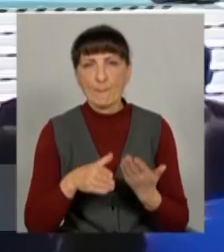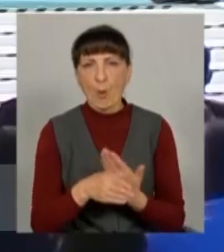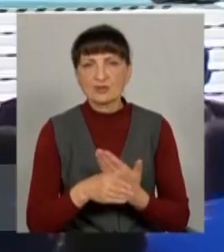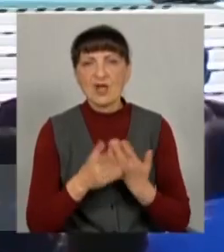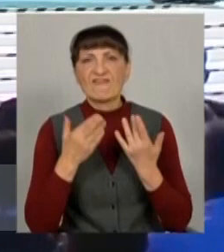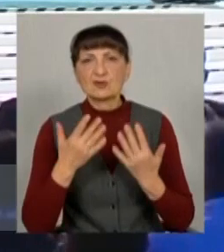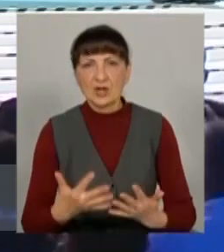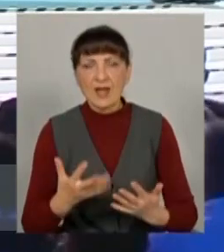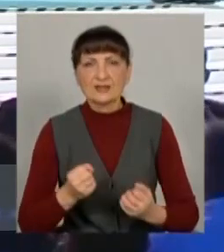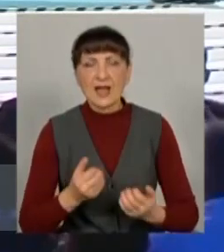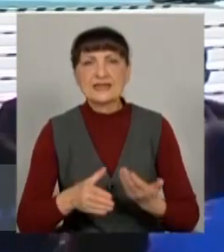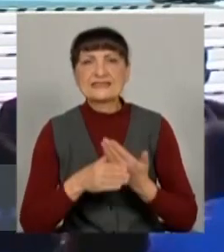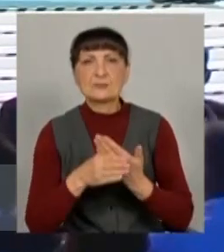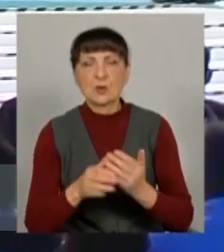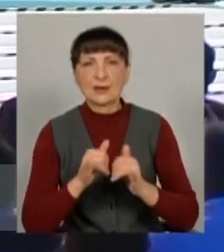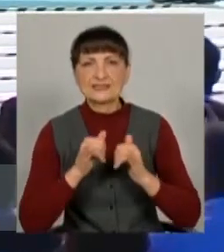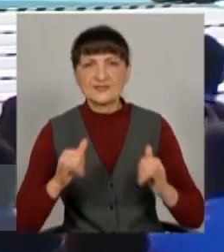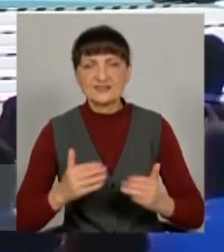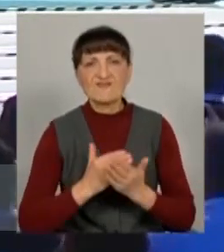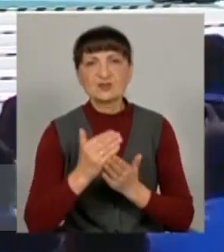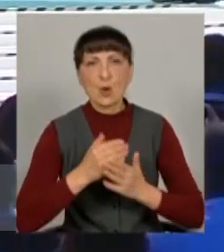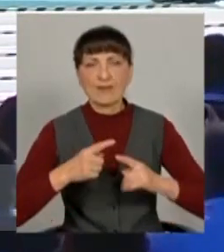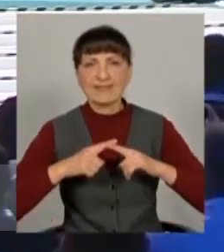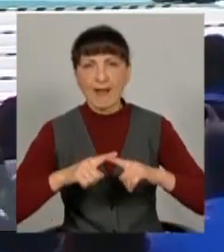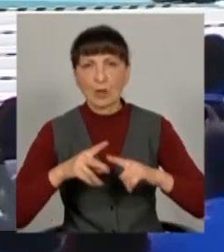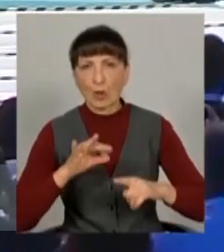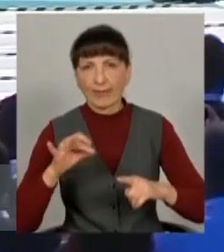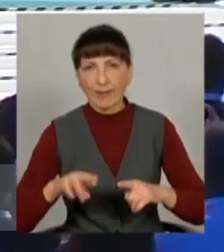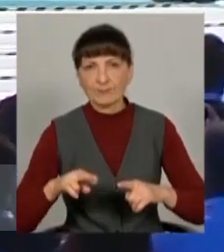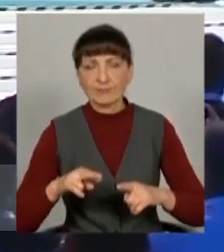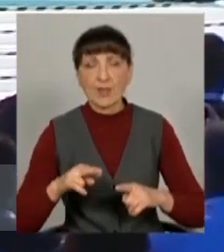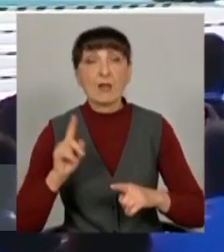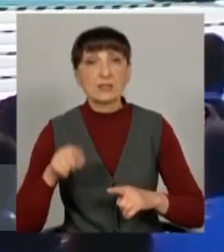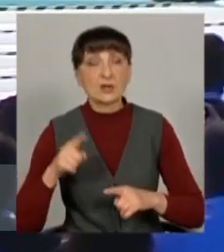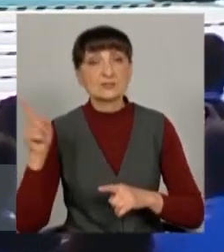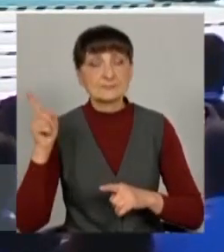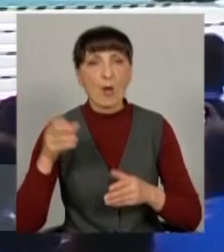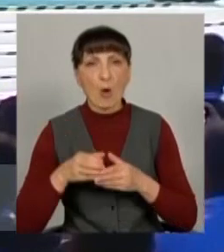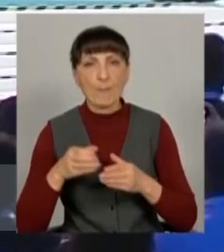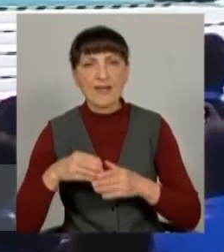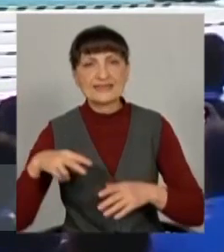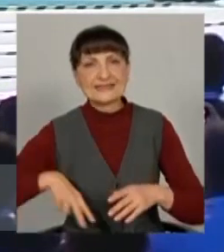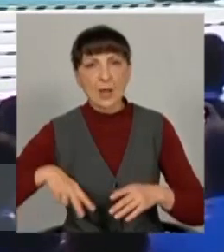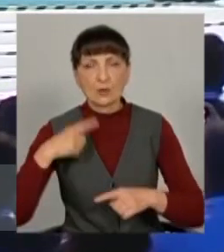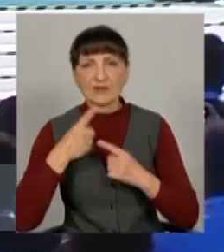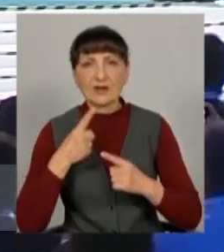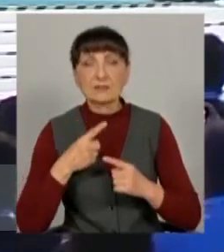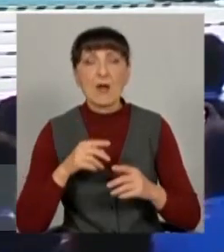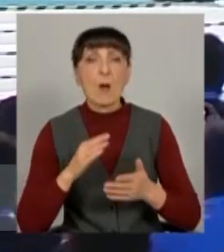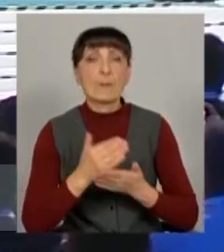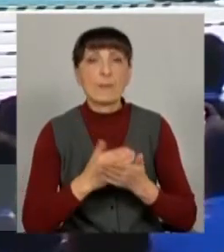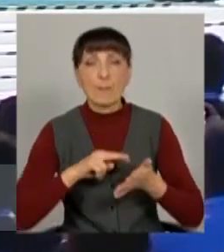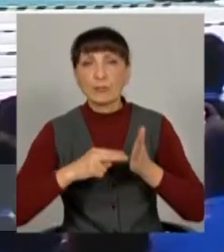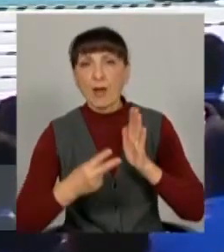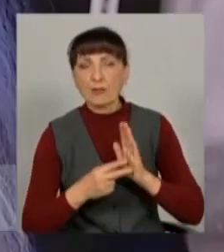востребованными Для стимулирования развития высоких технологий в свою очередь Лорен дреер рассказала о планах компании расширить